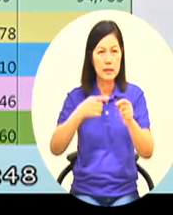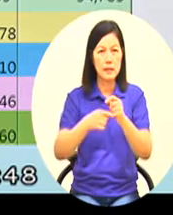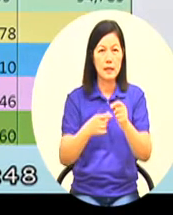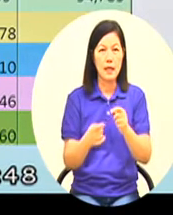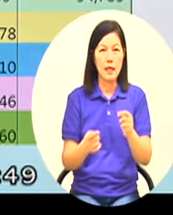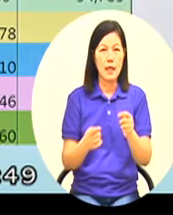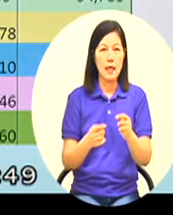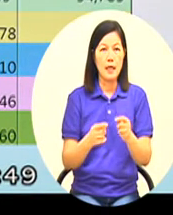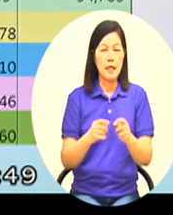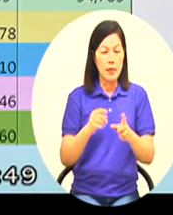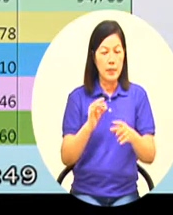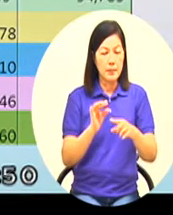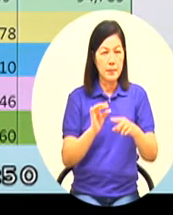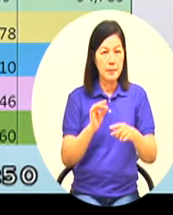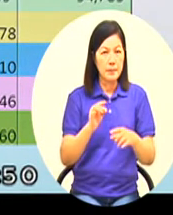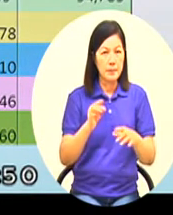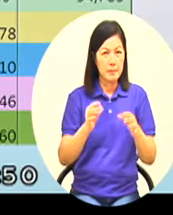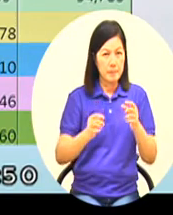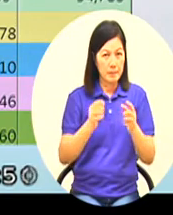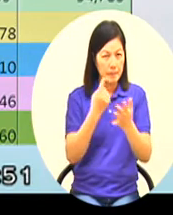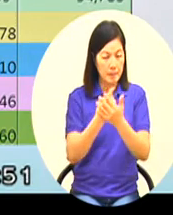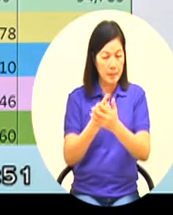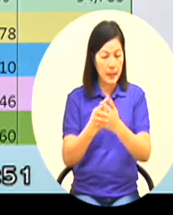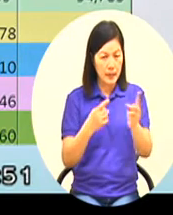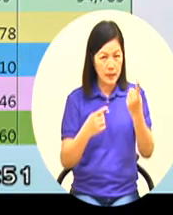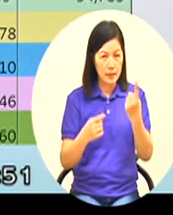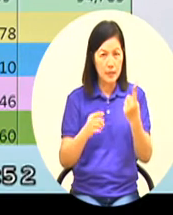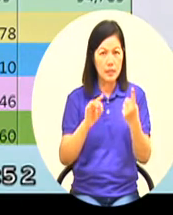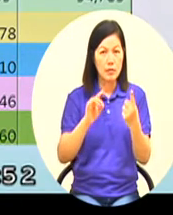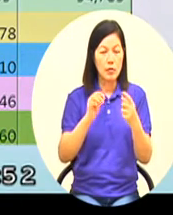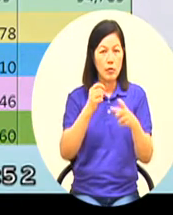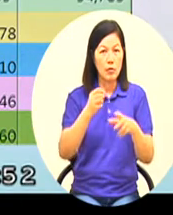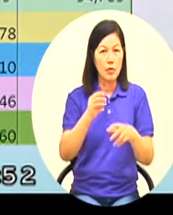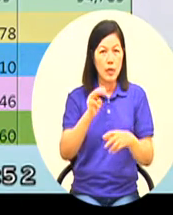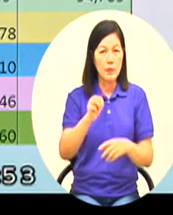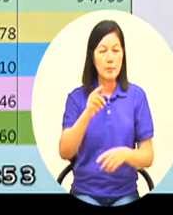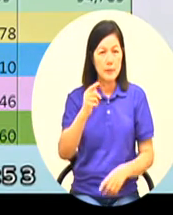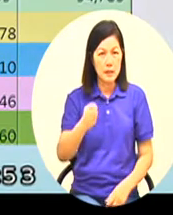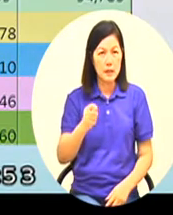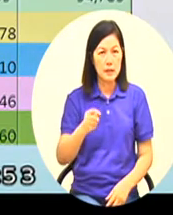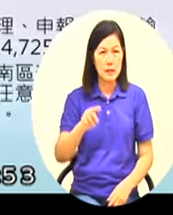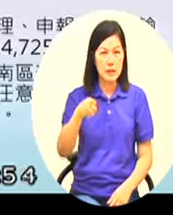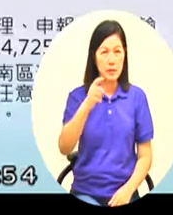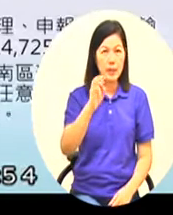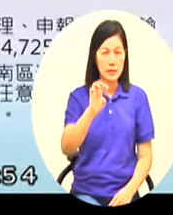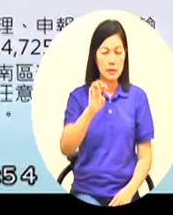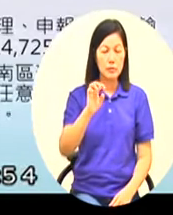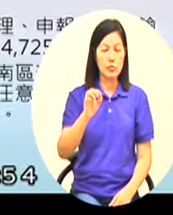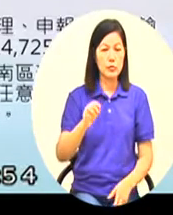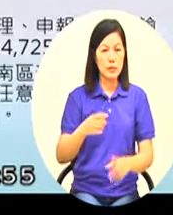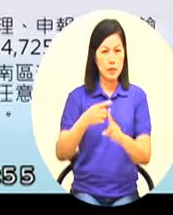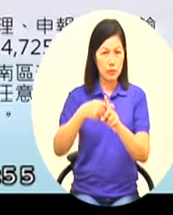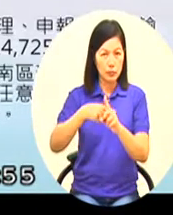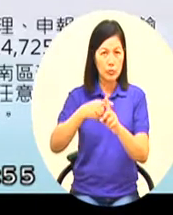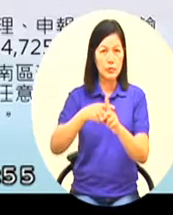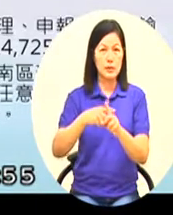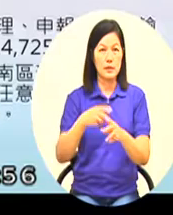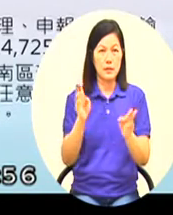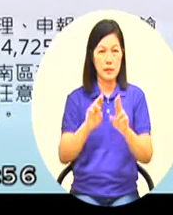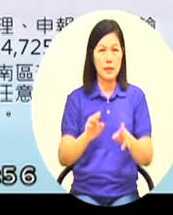一公吨的垃圾能够发电470度的这个电量。事业废弃物的部分列管总共